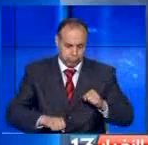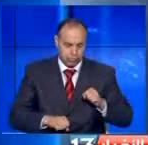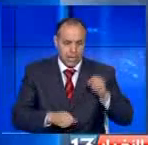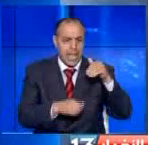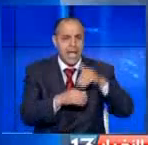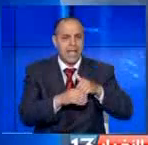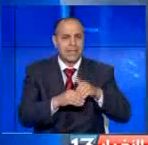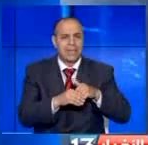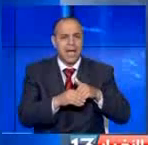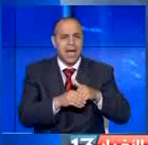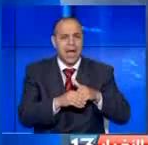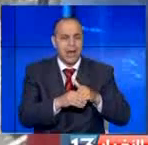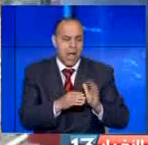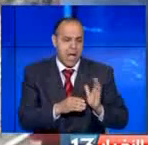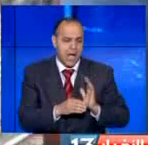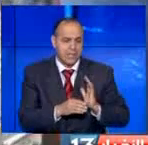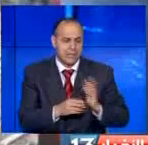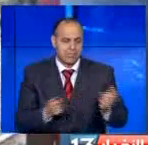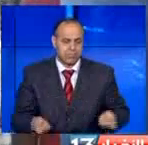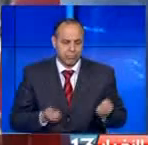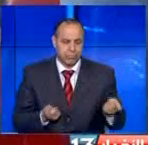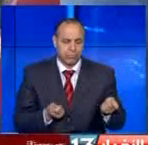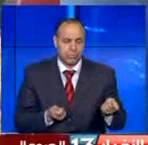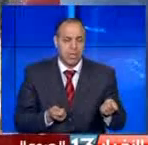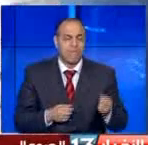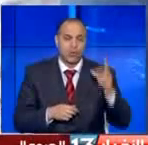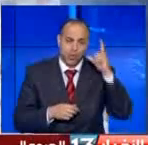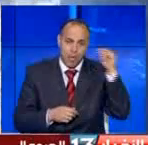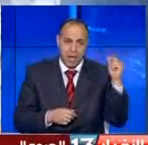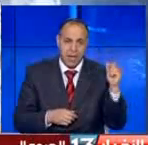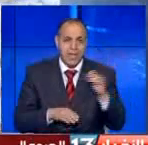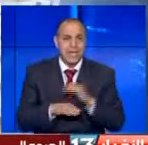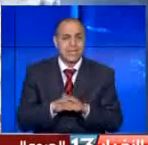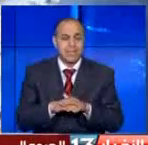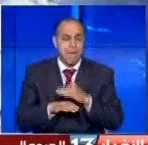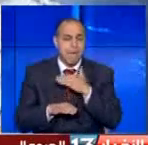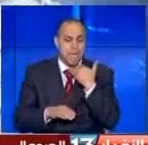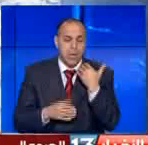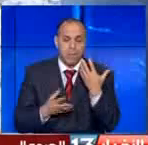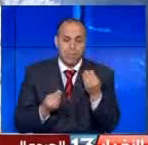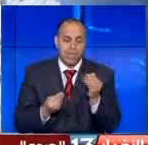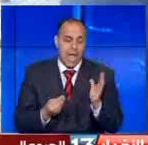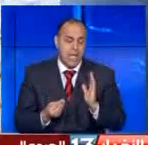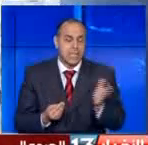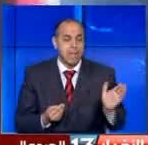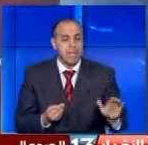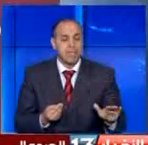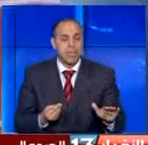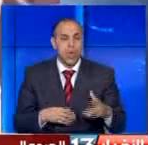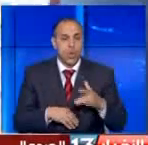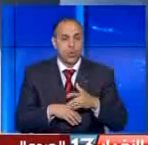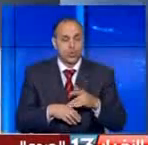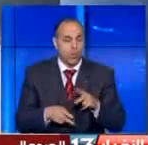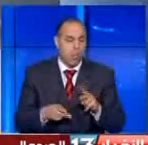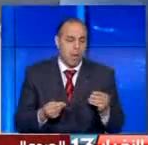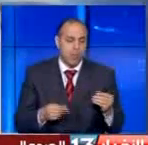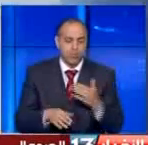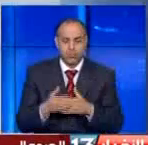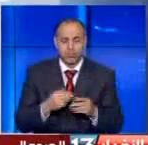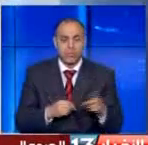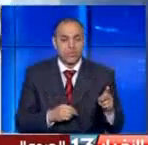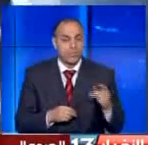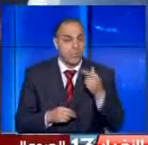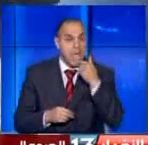داخل أكبر معسكرات التدريب في مقاديشو، ما تسبب في مقتل عدد من الجنود وإصابة آخرين